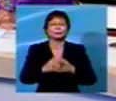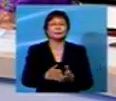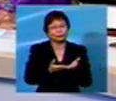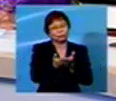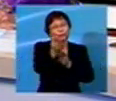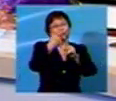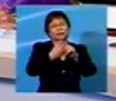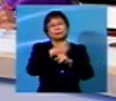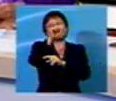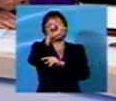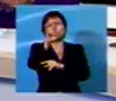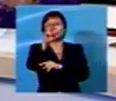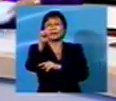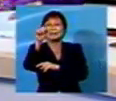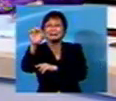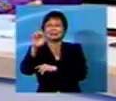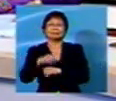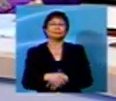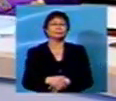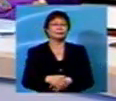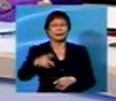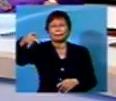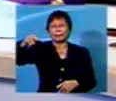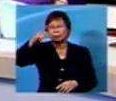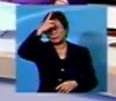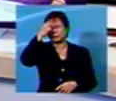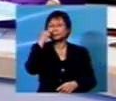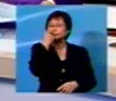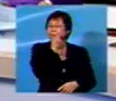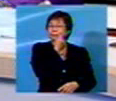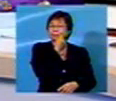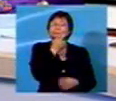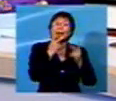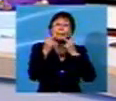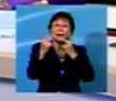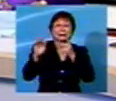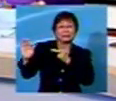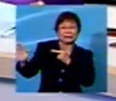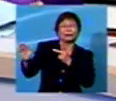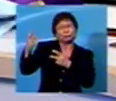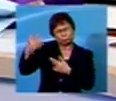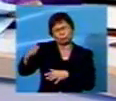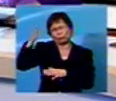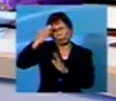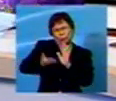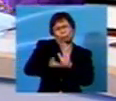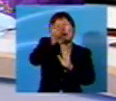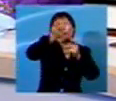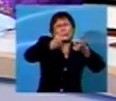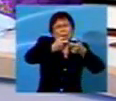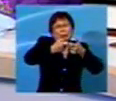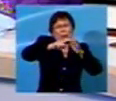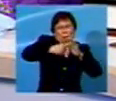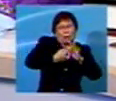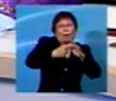langsung dari Abu Dhabi Perdana Menteri Datuk Seri Najib Tun Razak berkata beliau sedia maklum kenaikan tarif elektrik yang